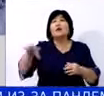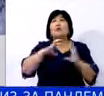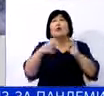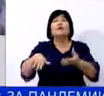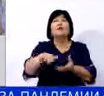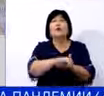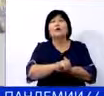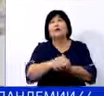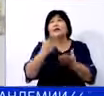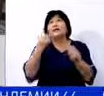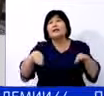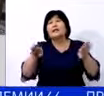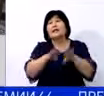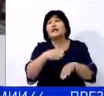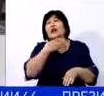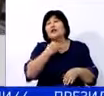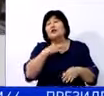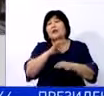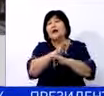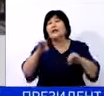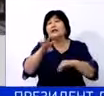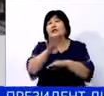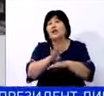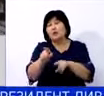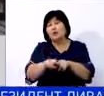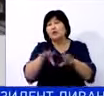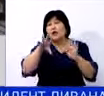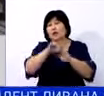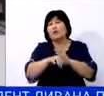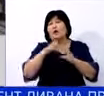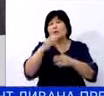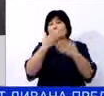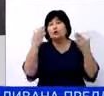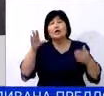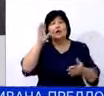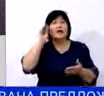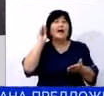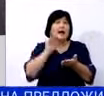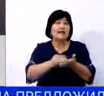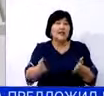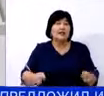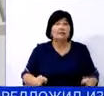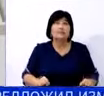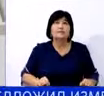сообщество. День закрытия Семипалатинского ядерного полигона вошел в международный календарь.